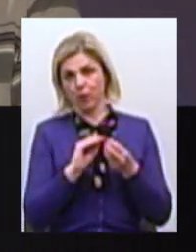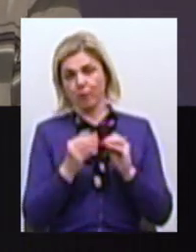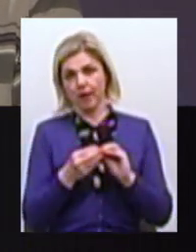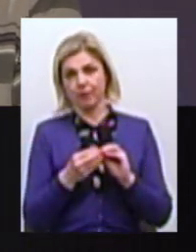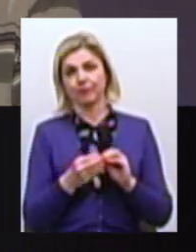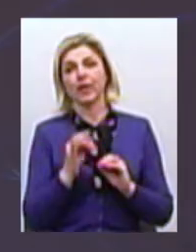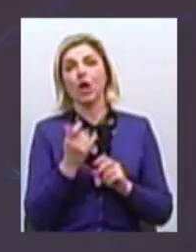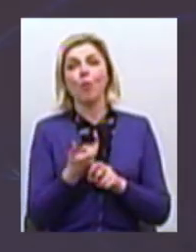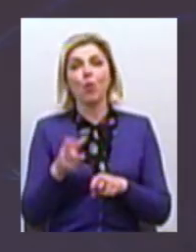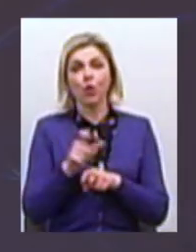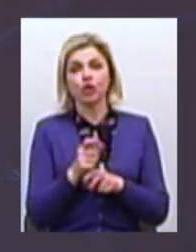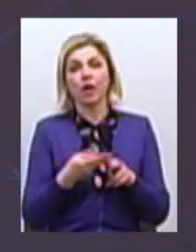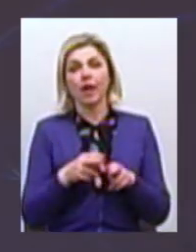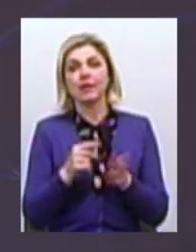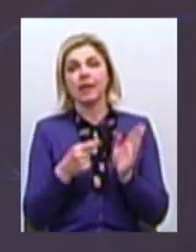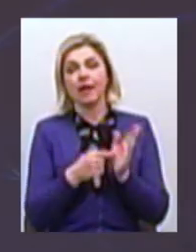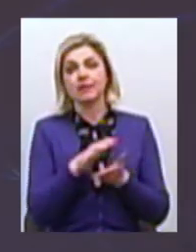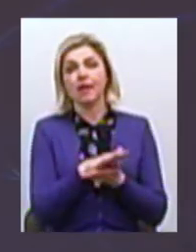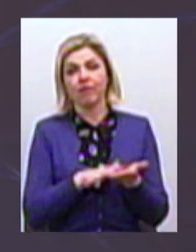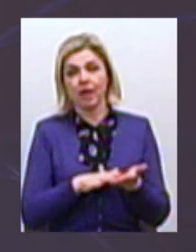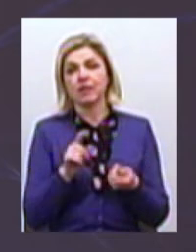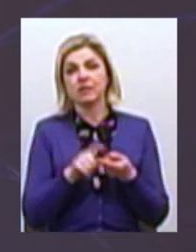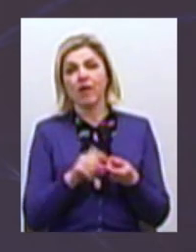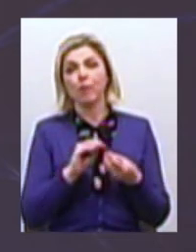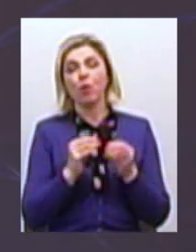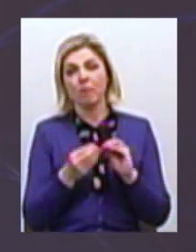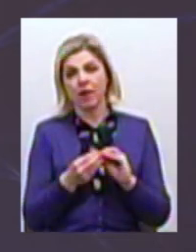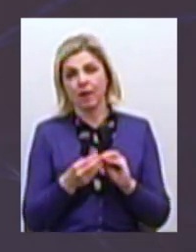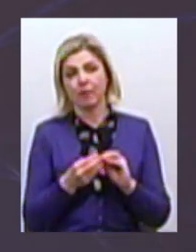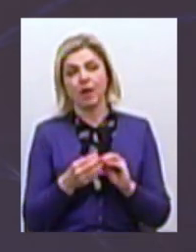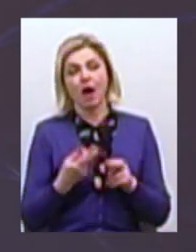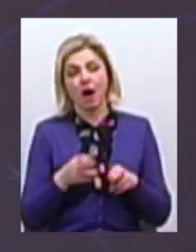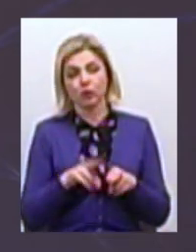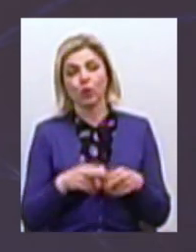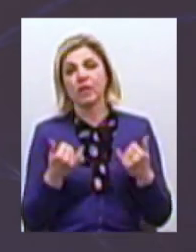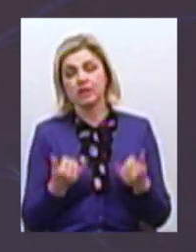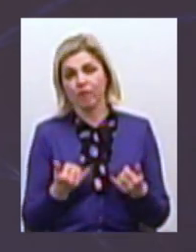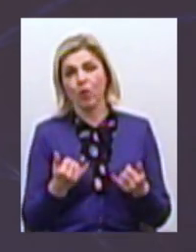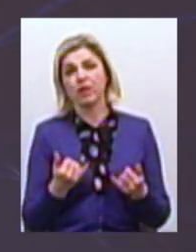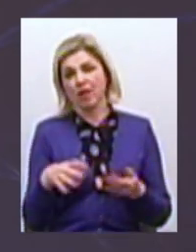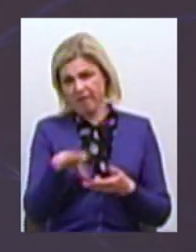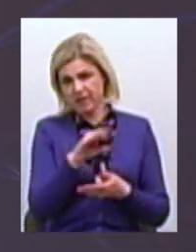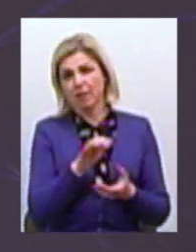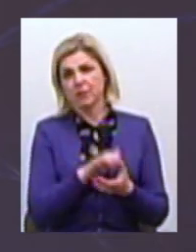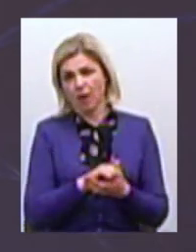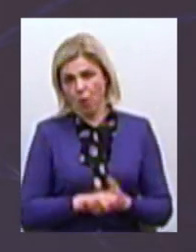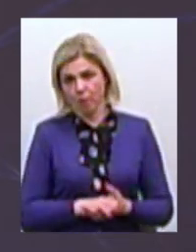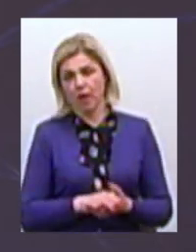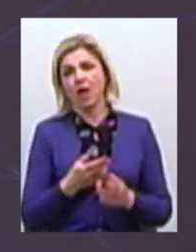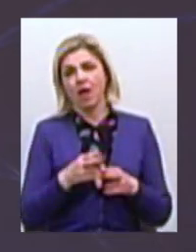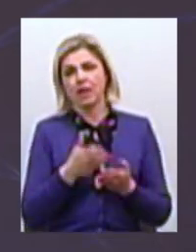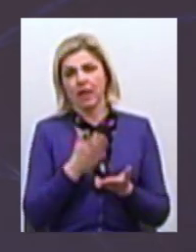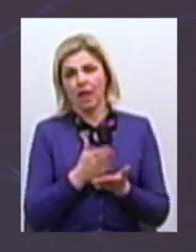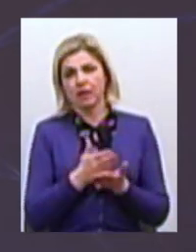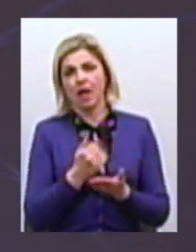что большинство этих заявлений касаются проблем, которые на сегодняшний день знакомы практически всем жителям города. Это наличие